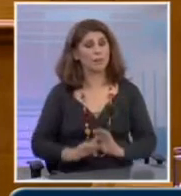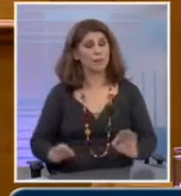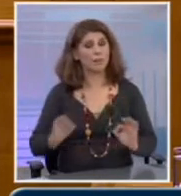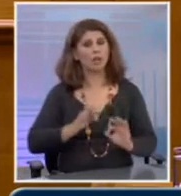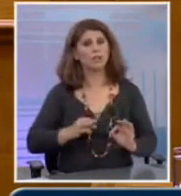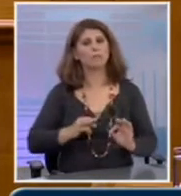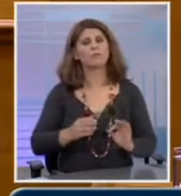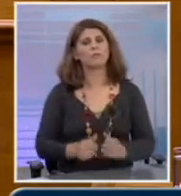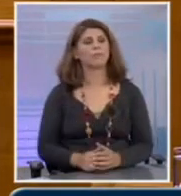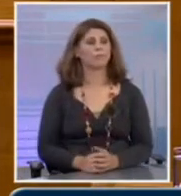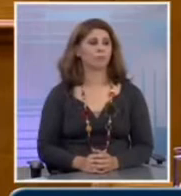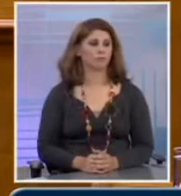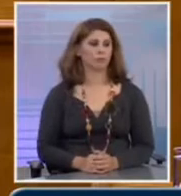σειρά